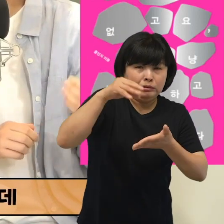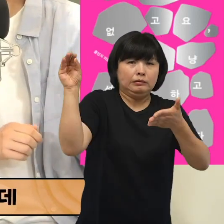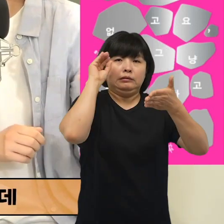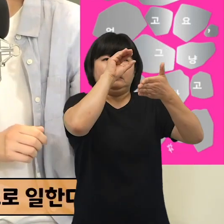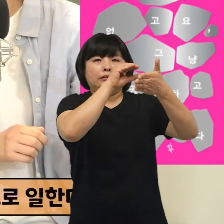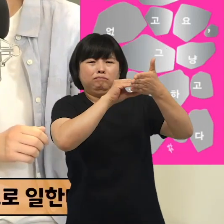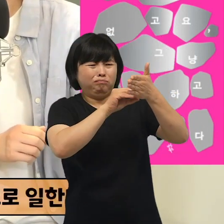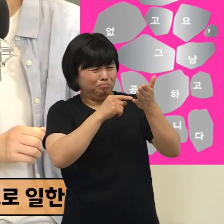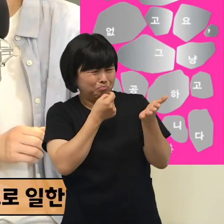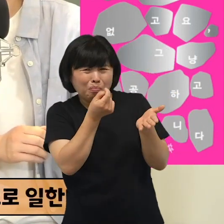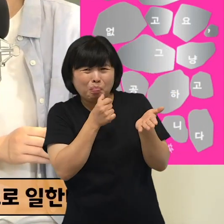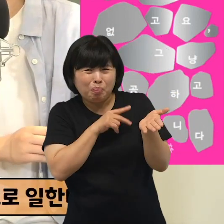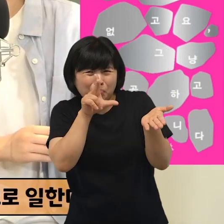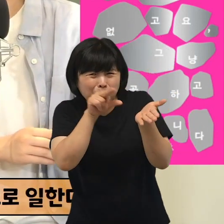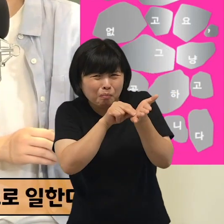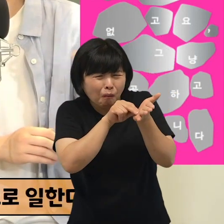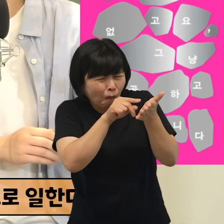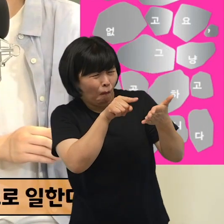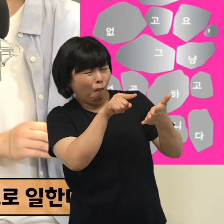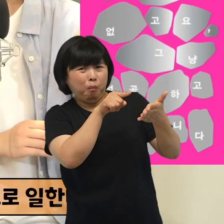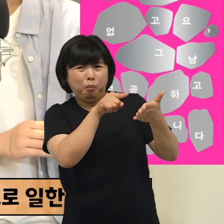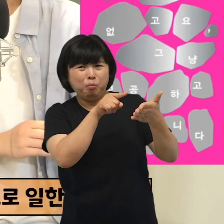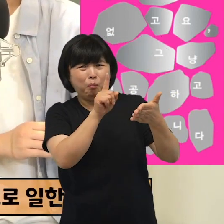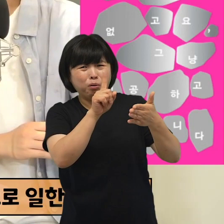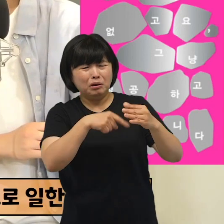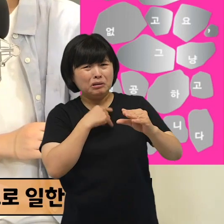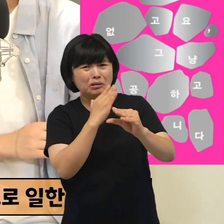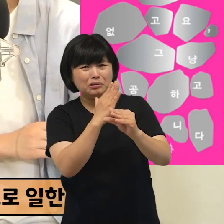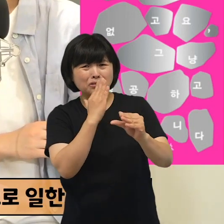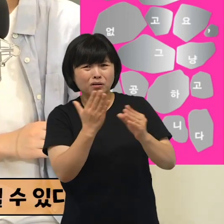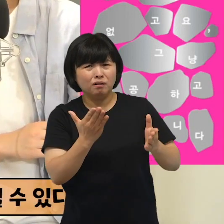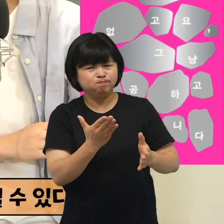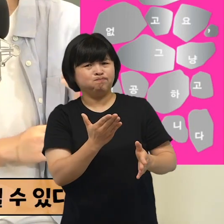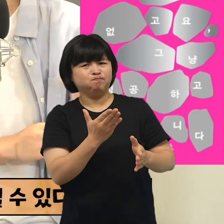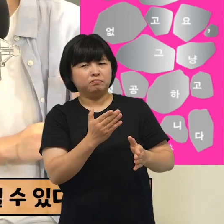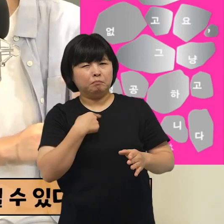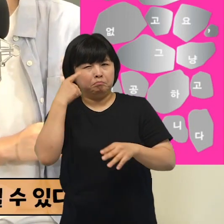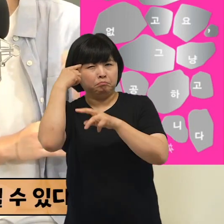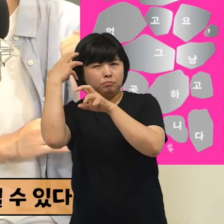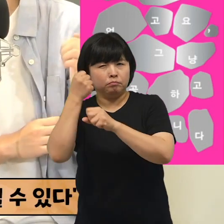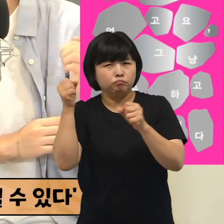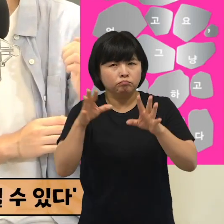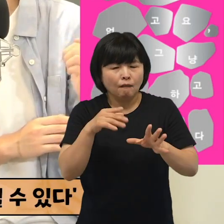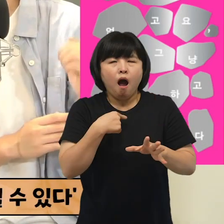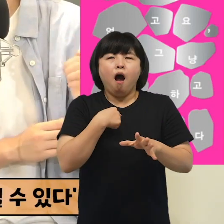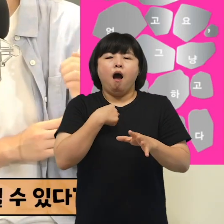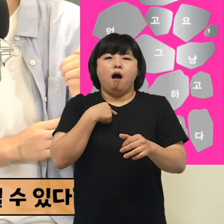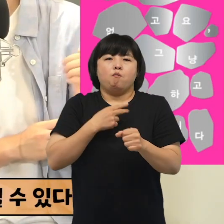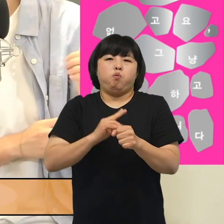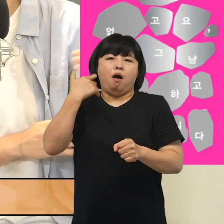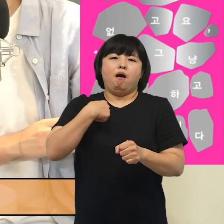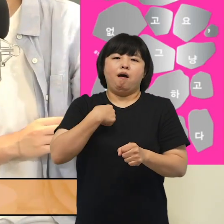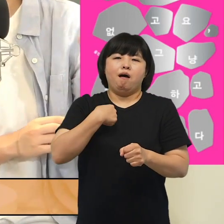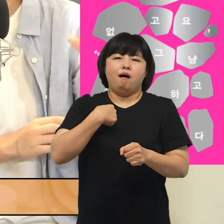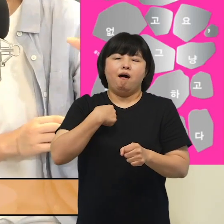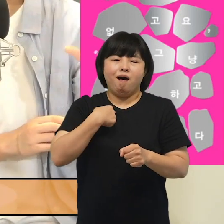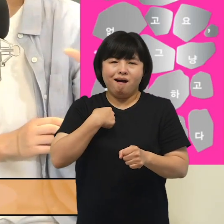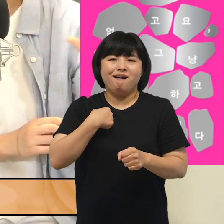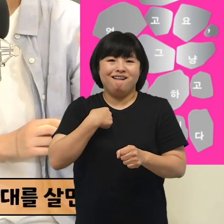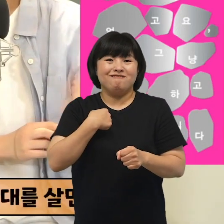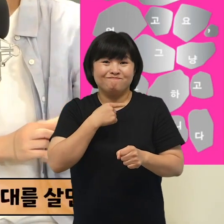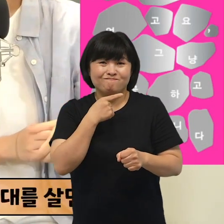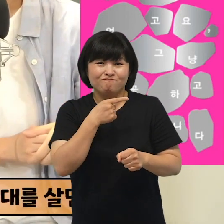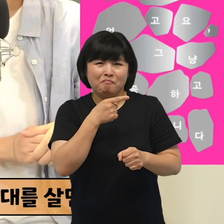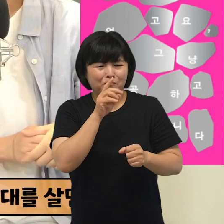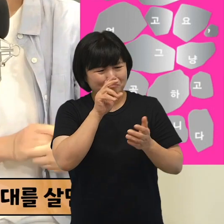있는데 소제목들도 되게 도발적이에요. 막 이기적으로 일한다. 막 편견을 갖는 순간 누구나 꼰대가 될 수 있다. 이런 식의 이제